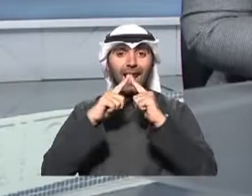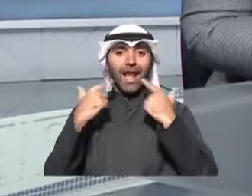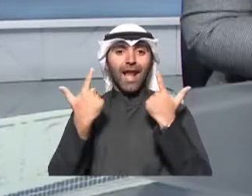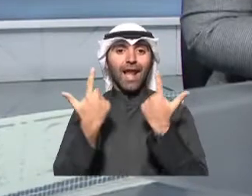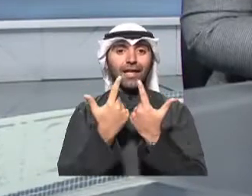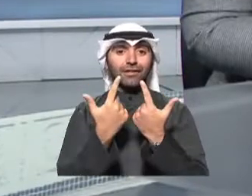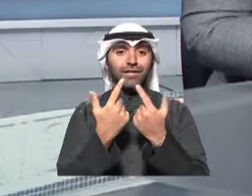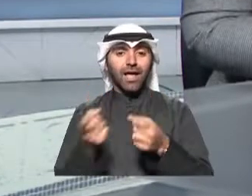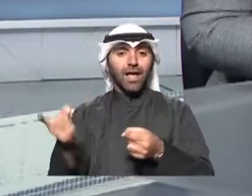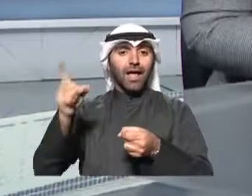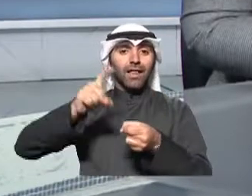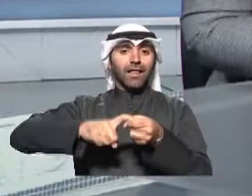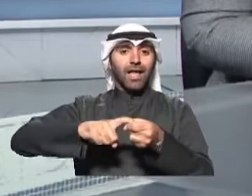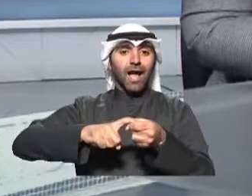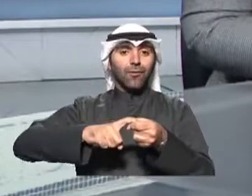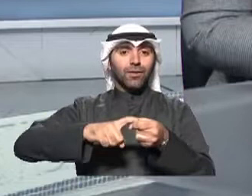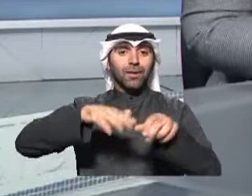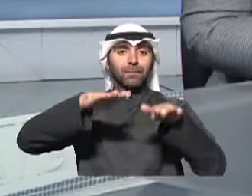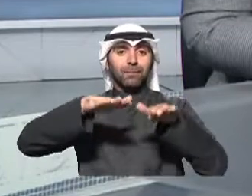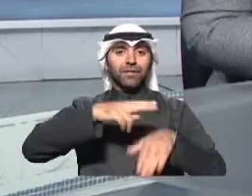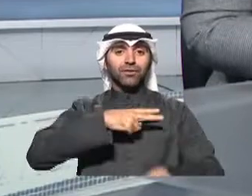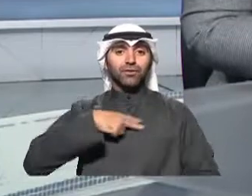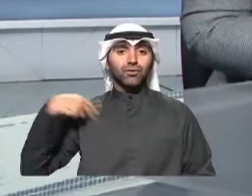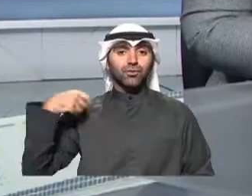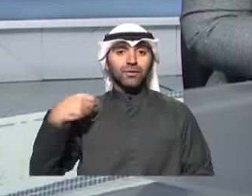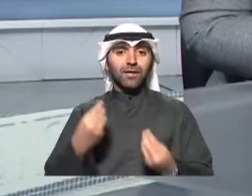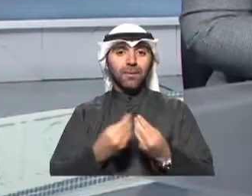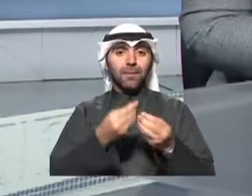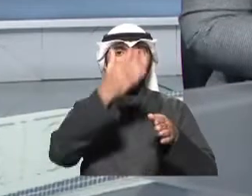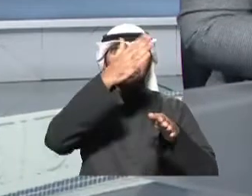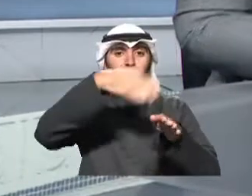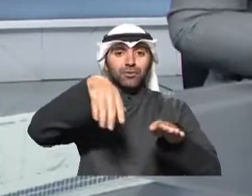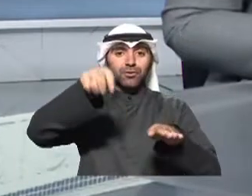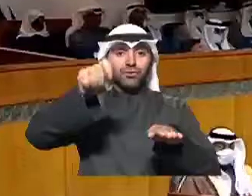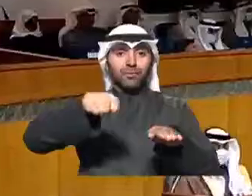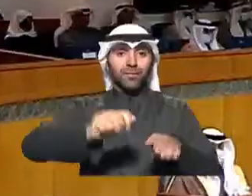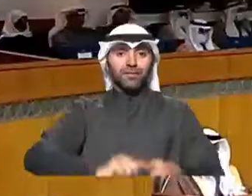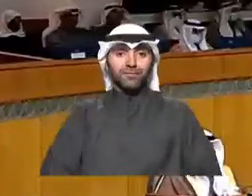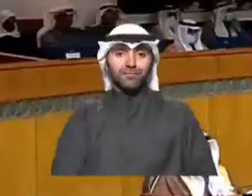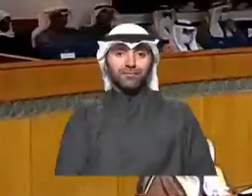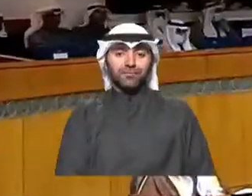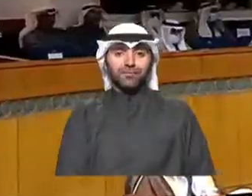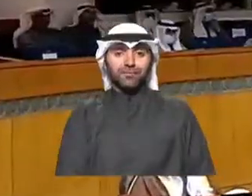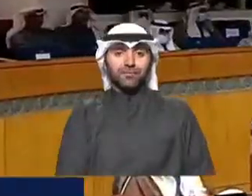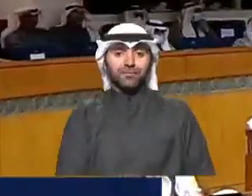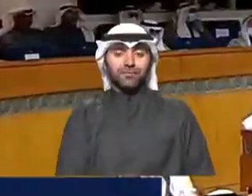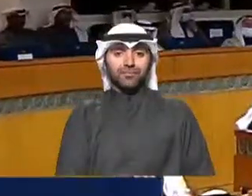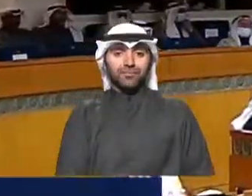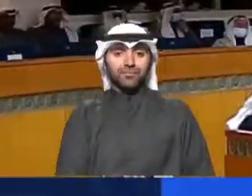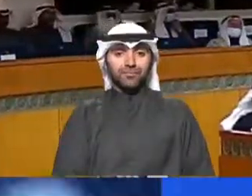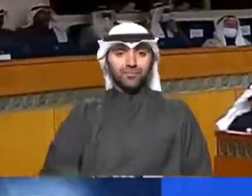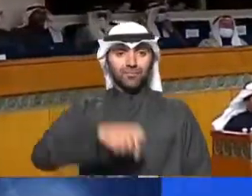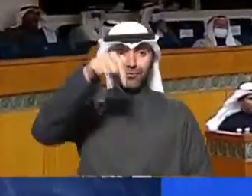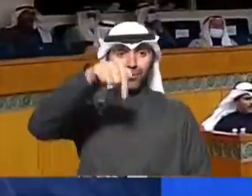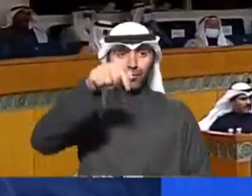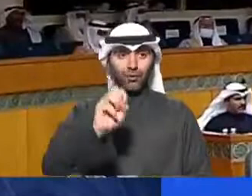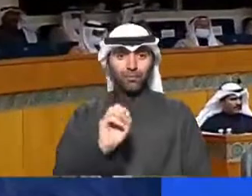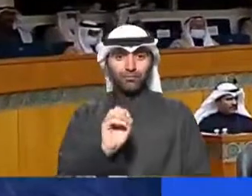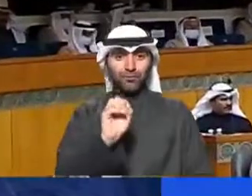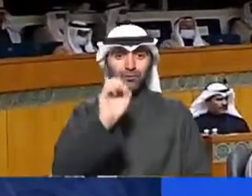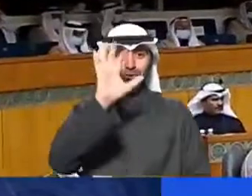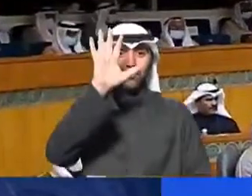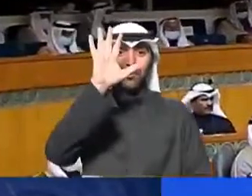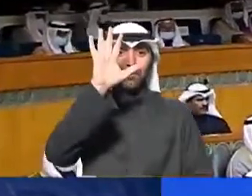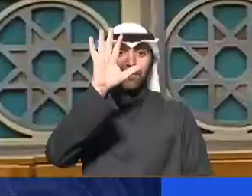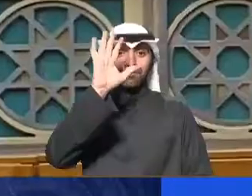حكومية لإقرار مجموعة من القوانين. لقاء سمو الشيخ صباح خالد الحمد الصباح